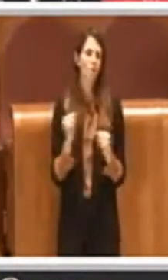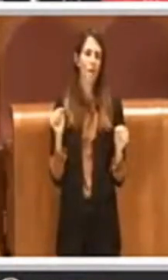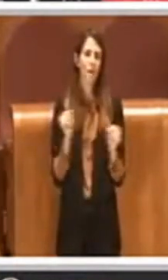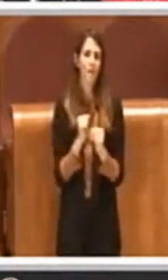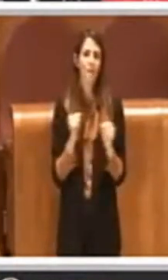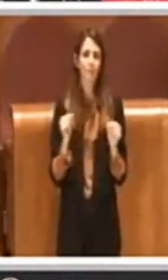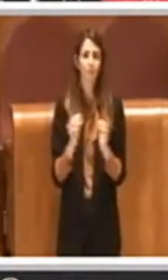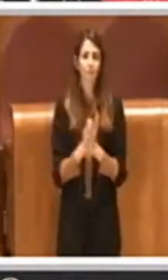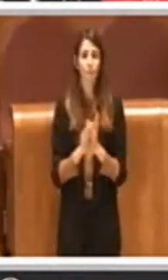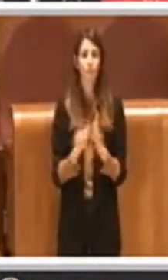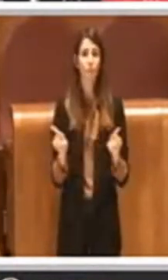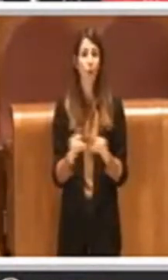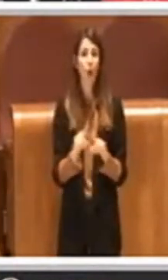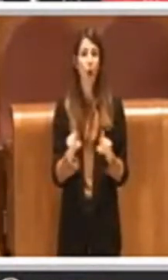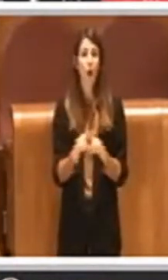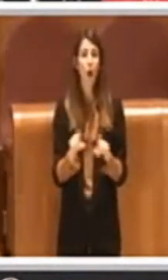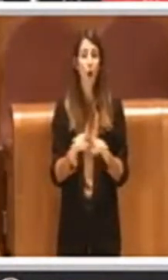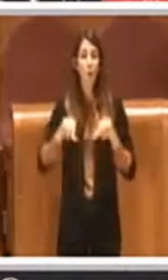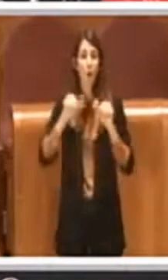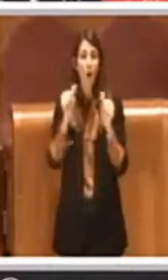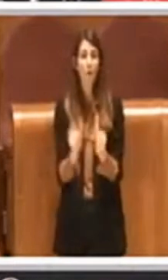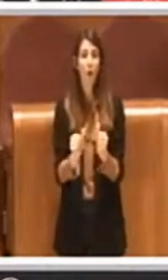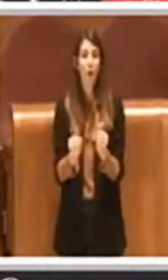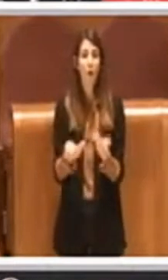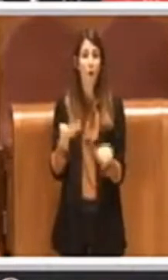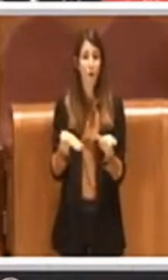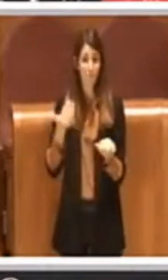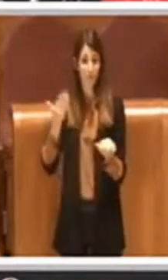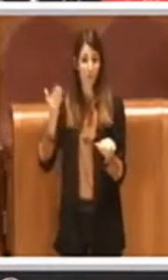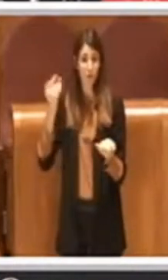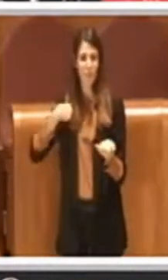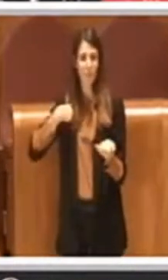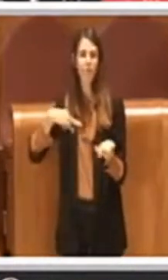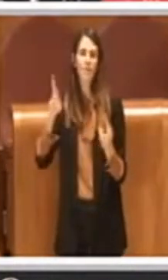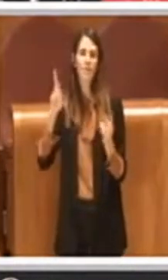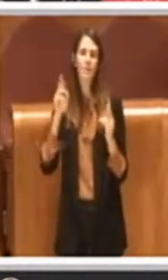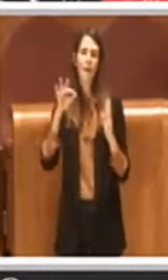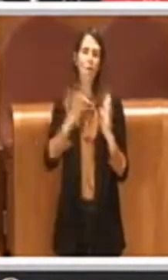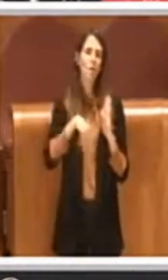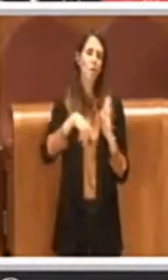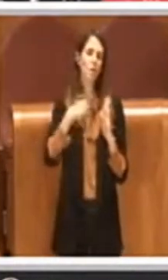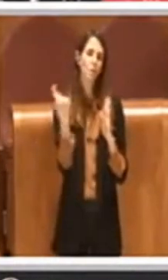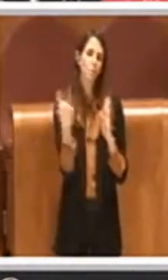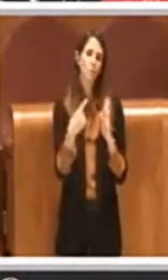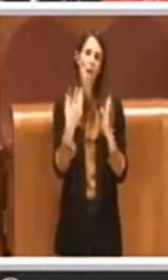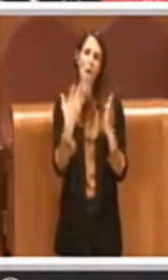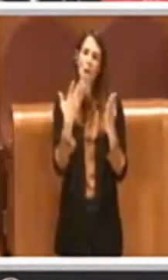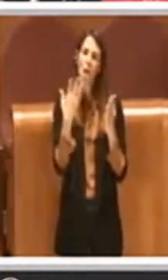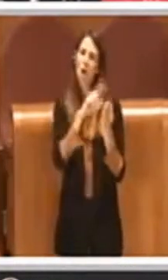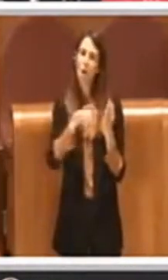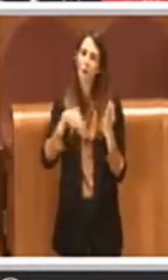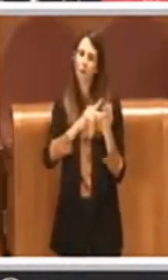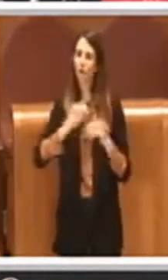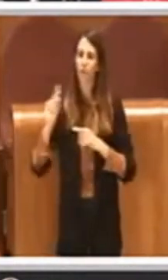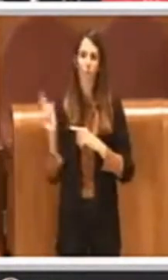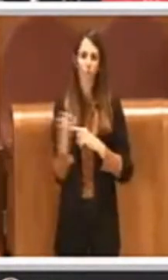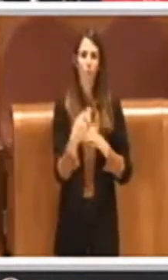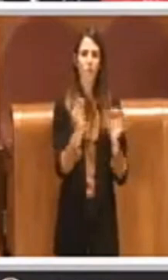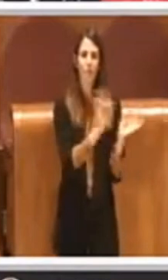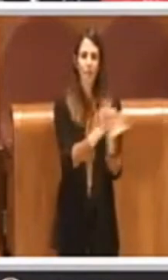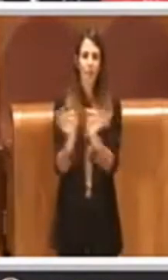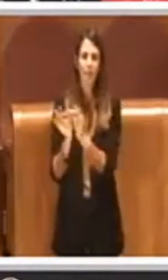come quello precedente mi aspettavo che anche questo ordine del giorno venga votato da tutta quanta l'aula